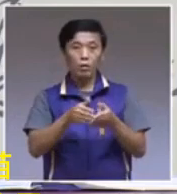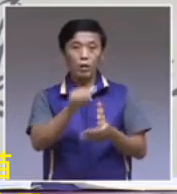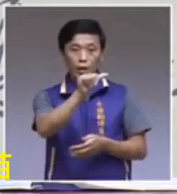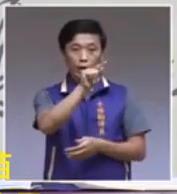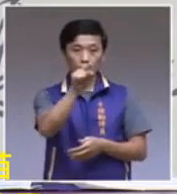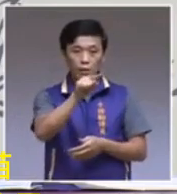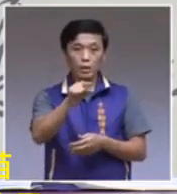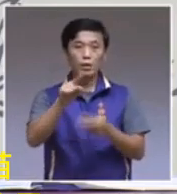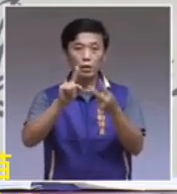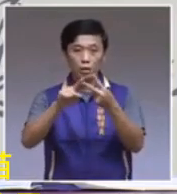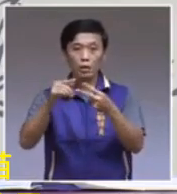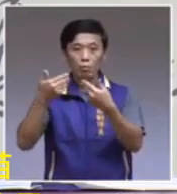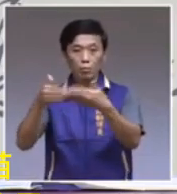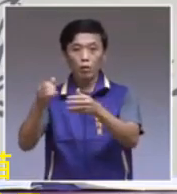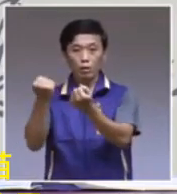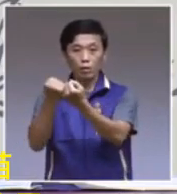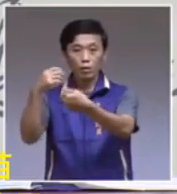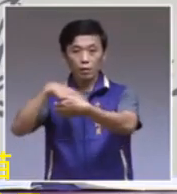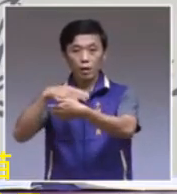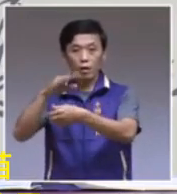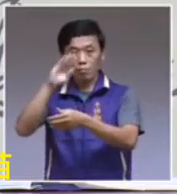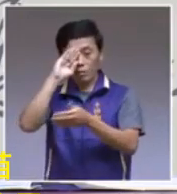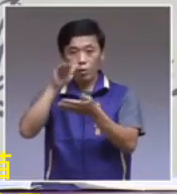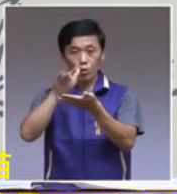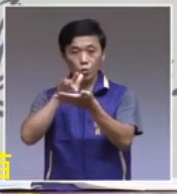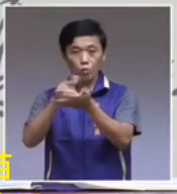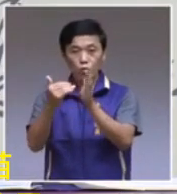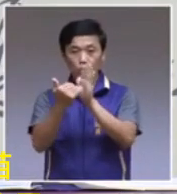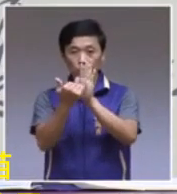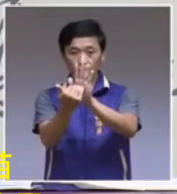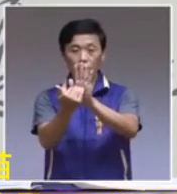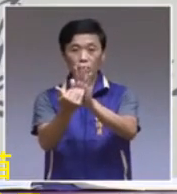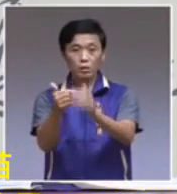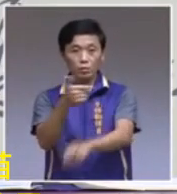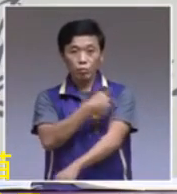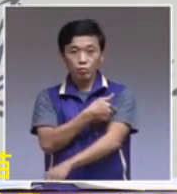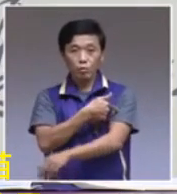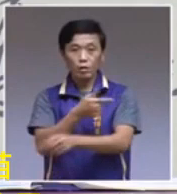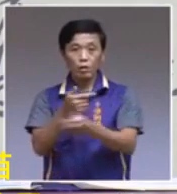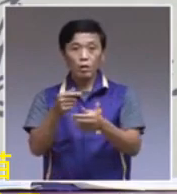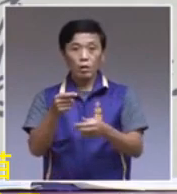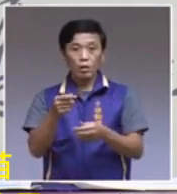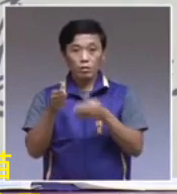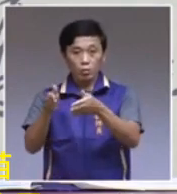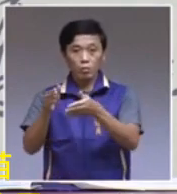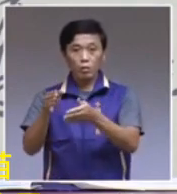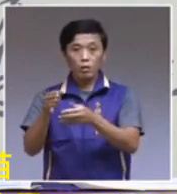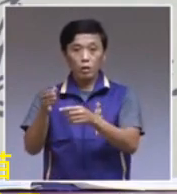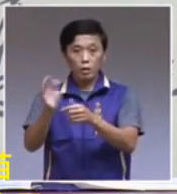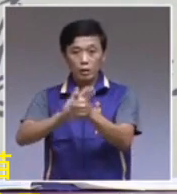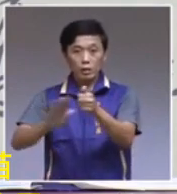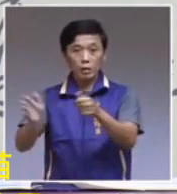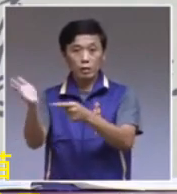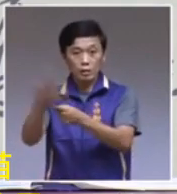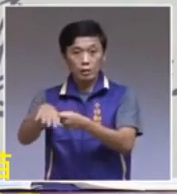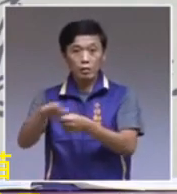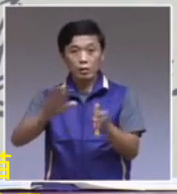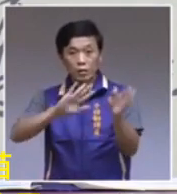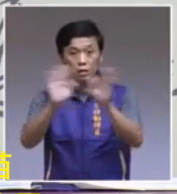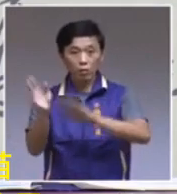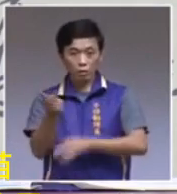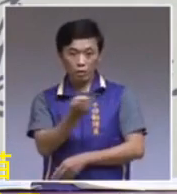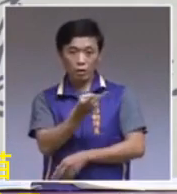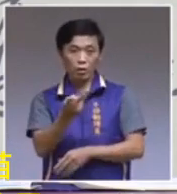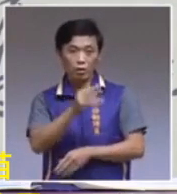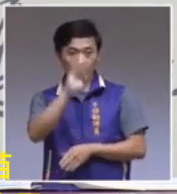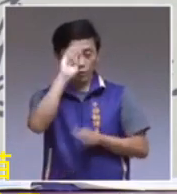纳疫苗也好，对于重症加这个死亡， 其实这两种疫苗都差不多差不